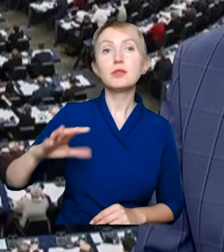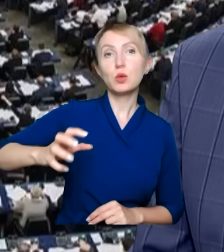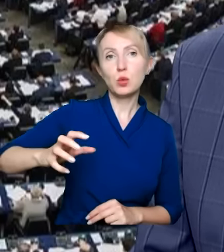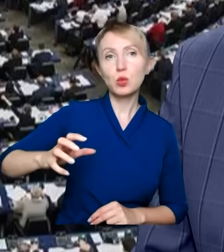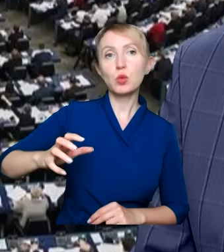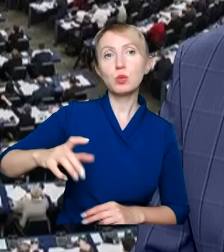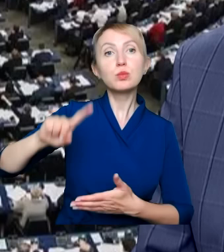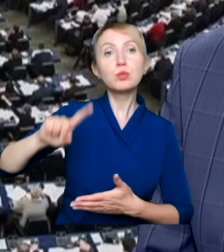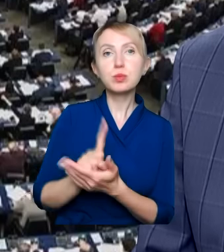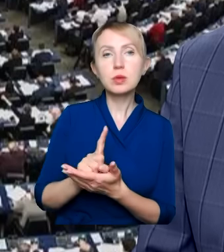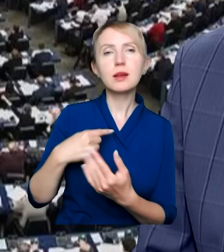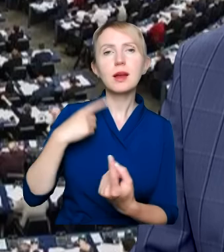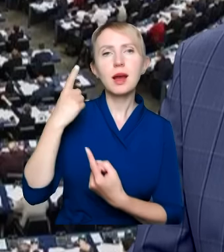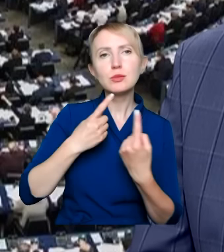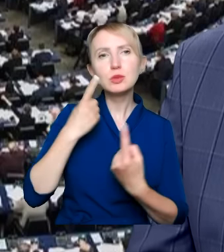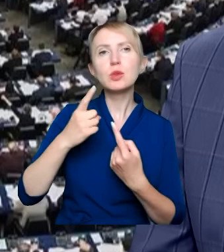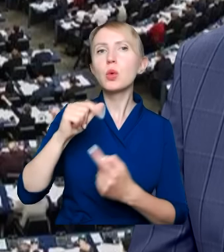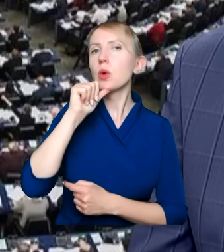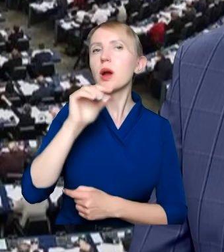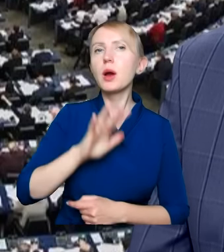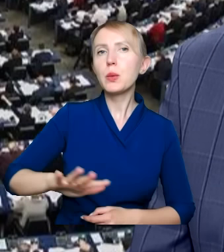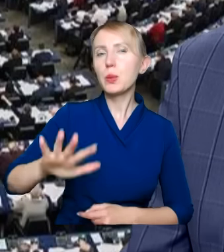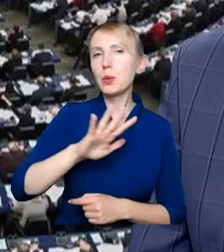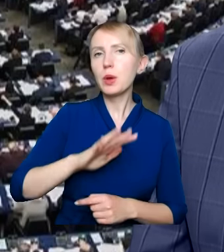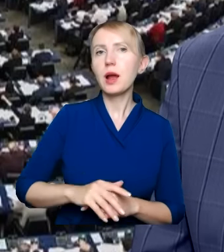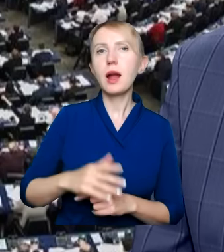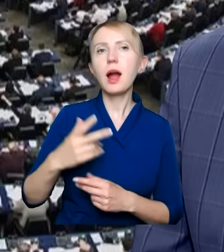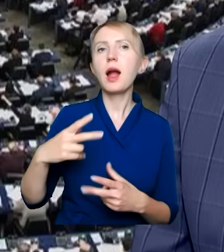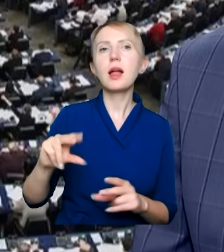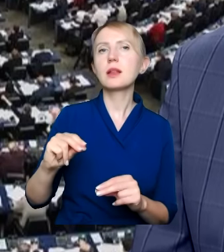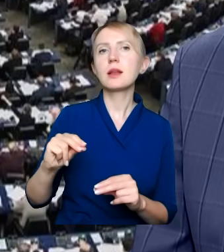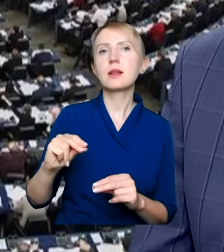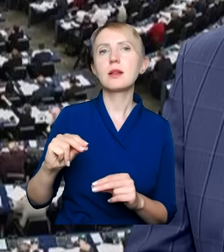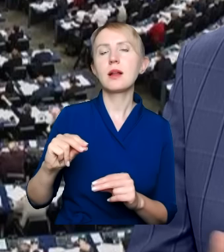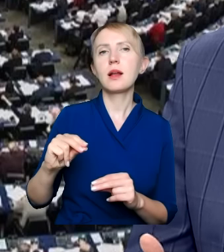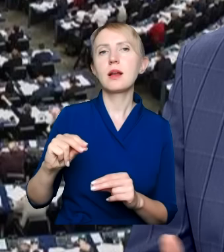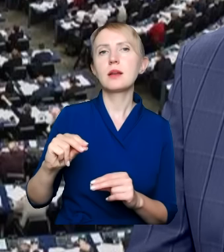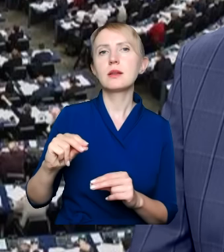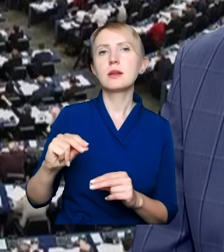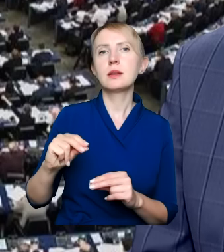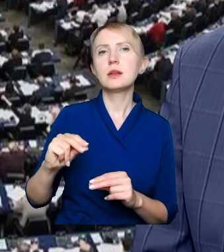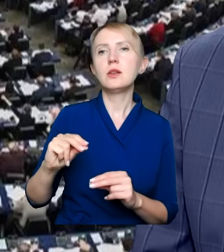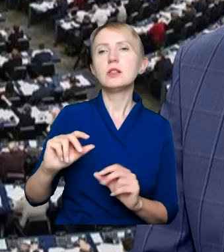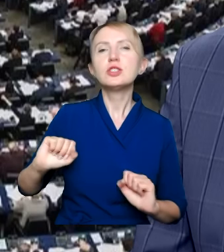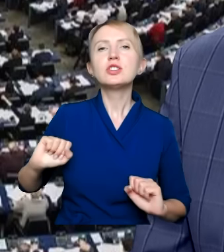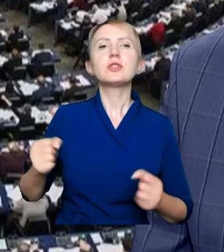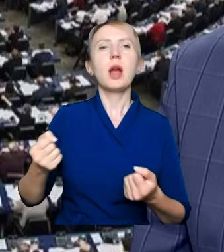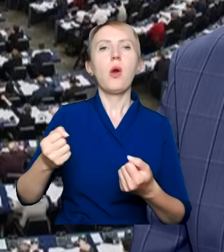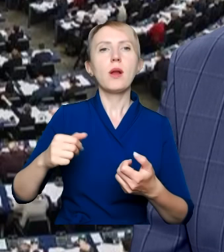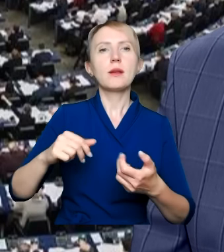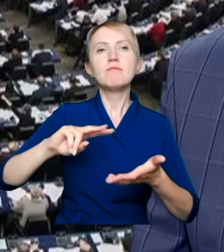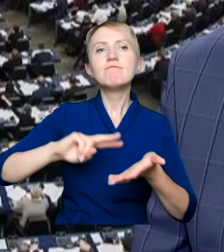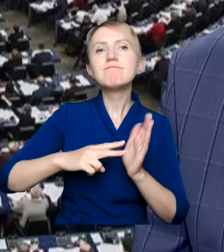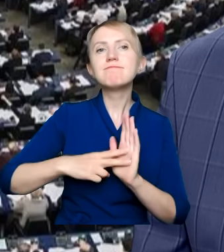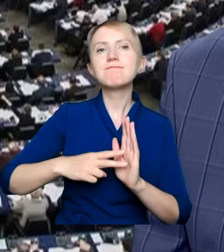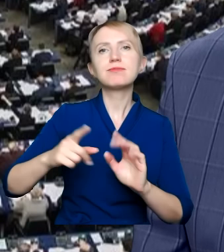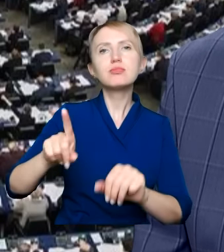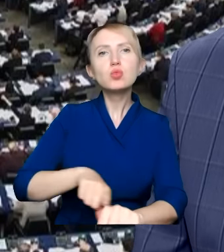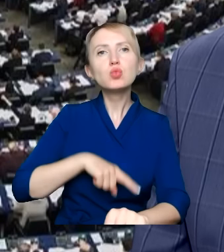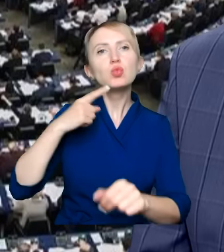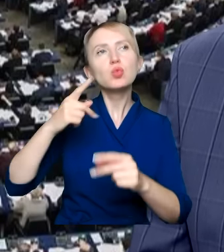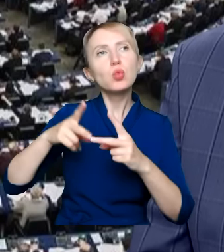myślę szeroko europejsko a nie maszyny strategii czy właśnie chociażby działań takich długofalowych związanych